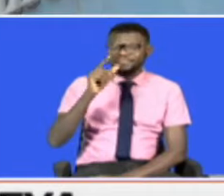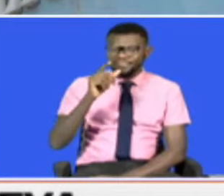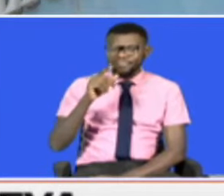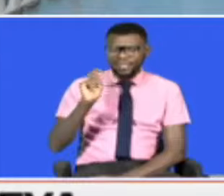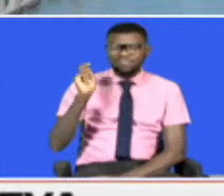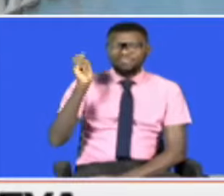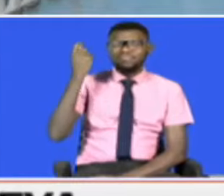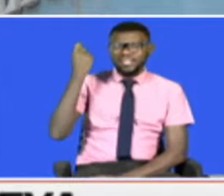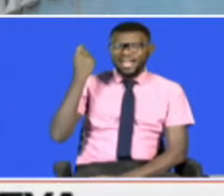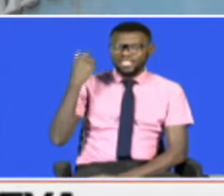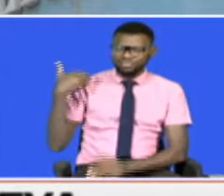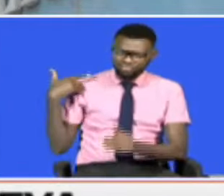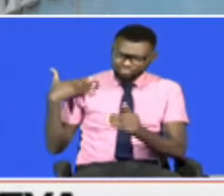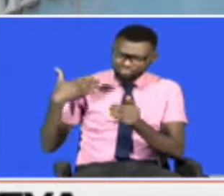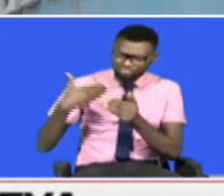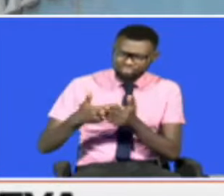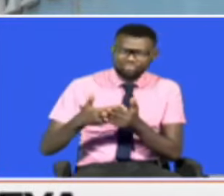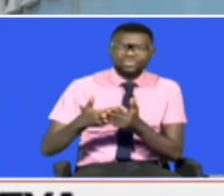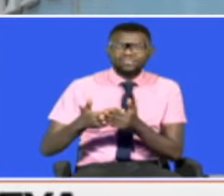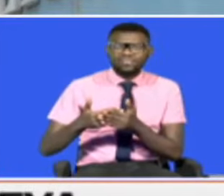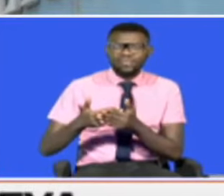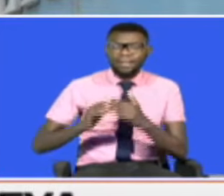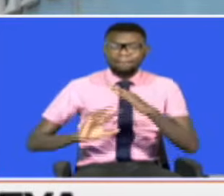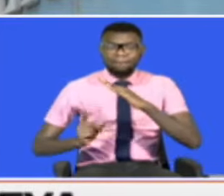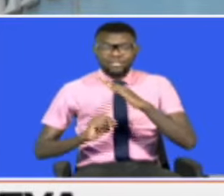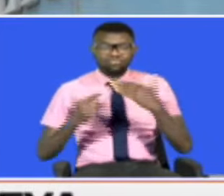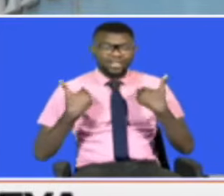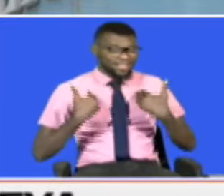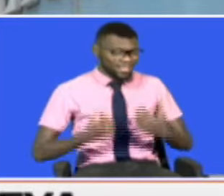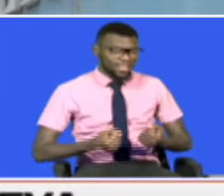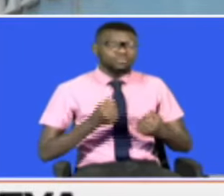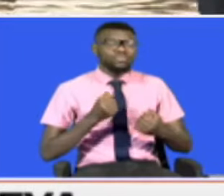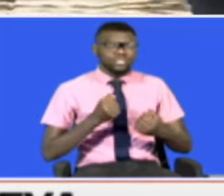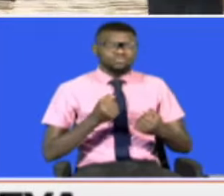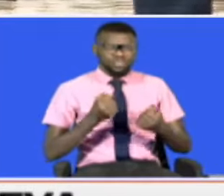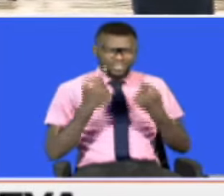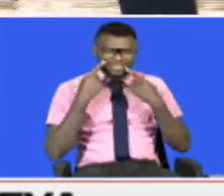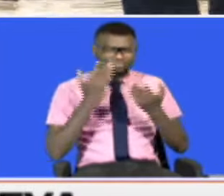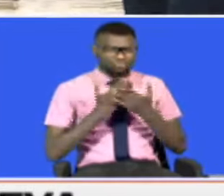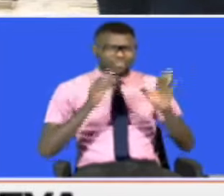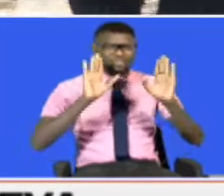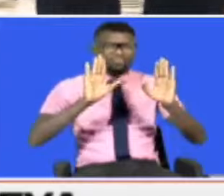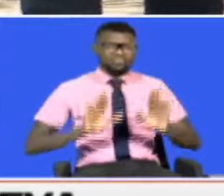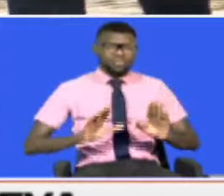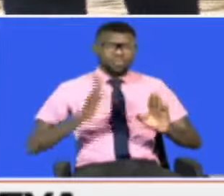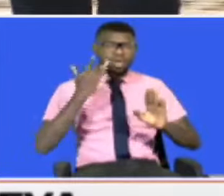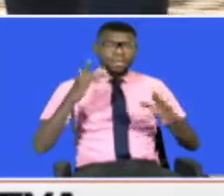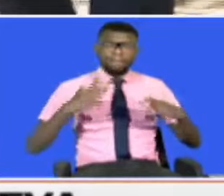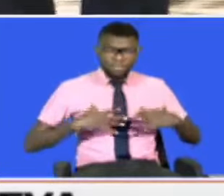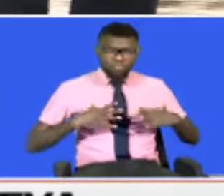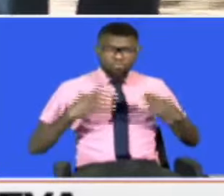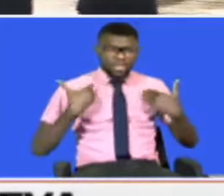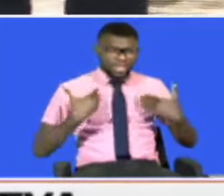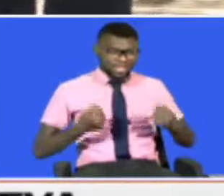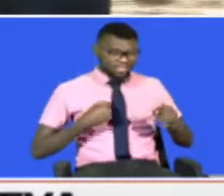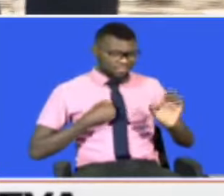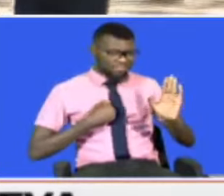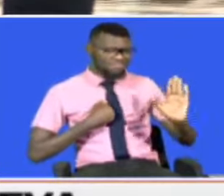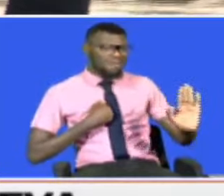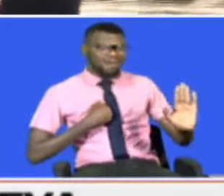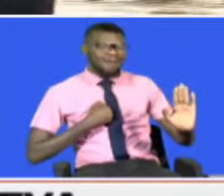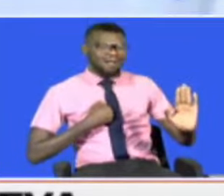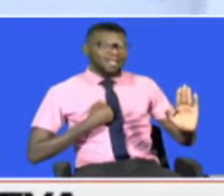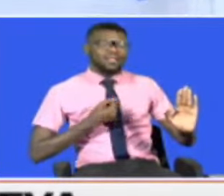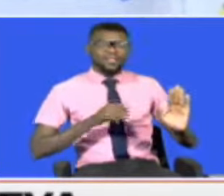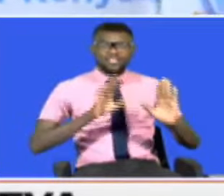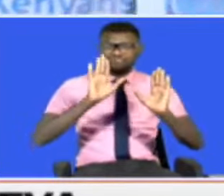Kenya. Kwani wataalamu wa masuala ya maendeleo wanadadisi kwamba afya ya wananchi inawiana na maendeleo ya